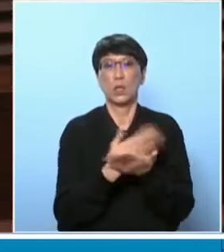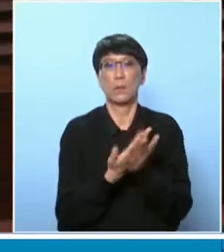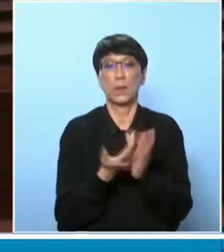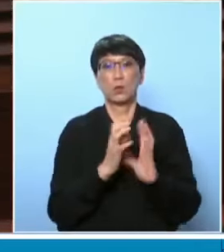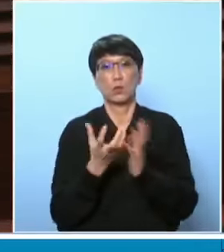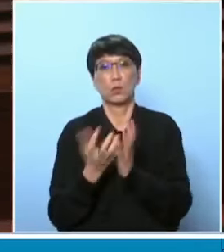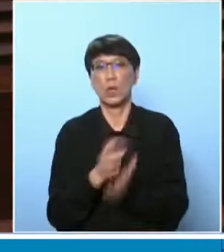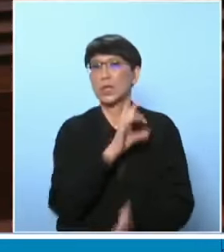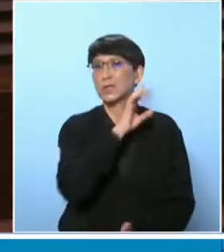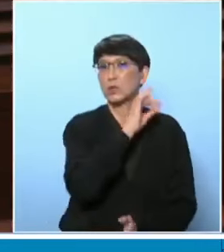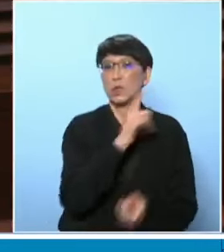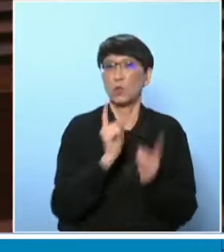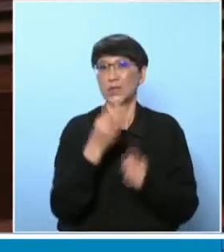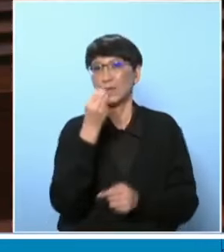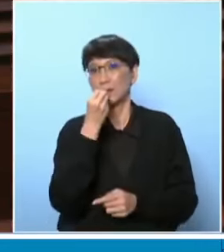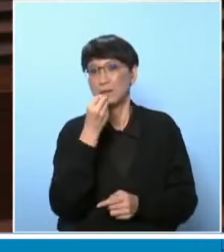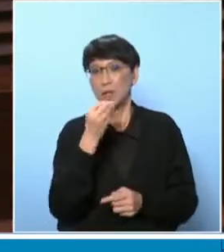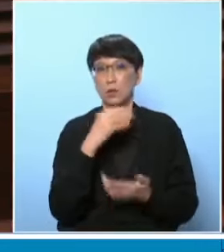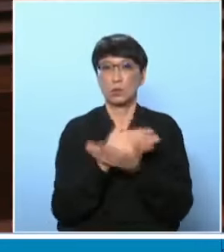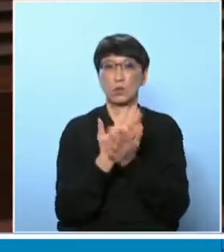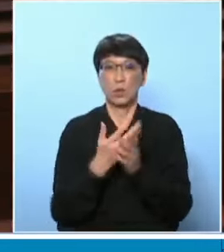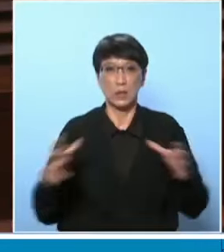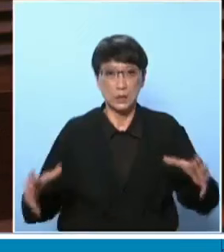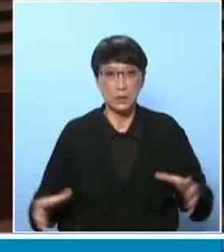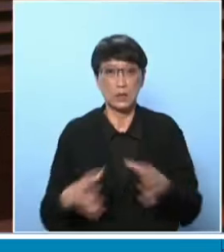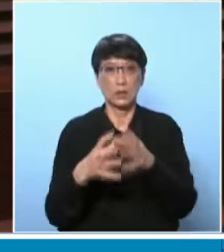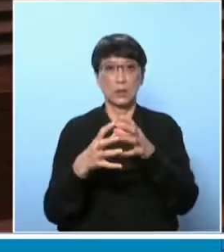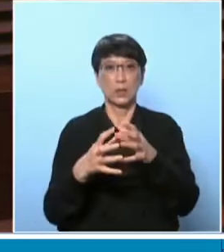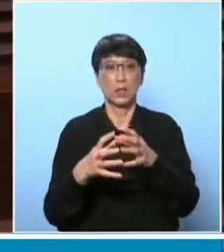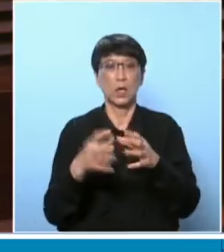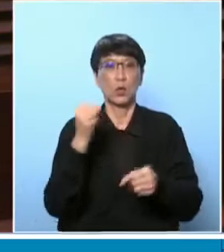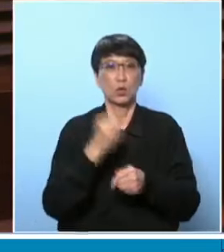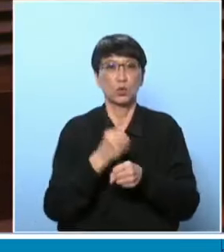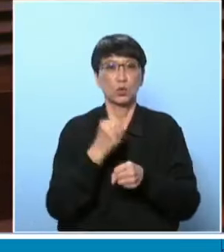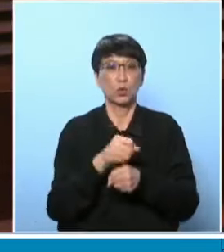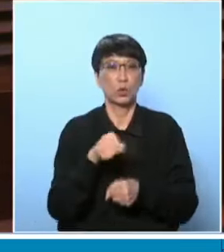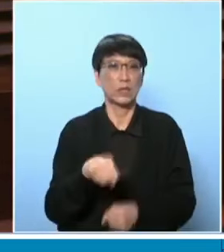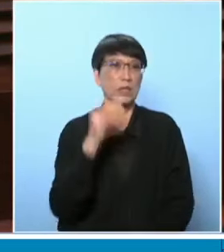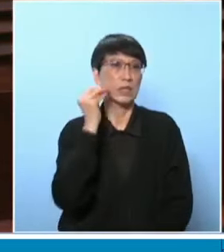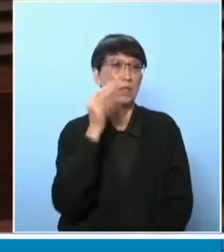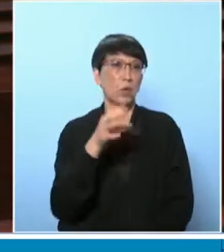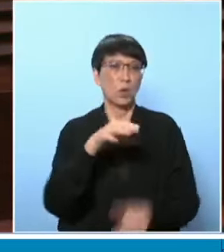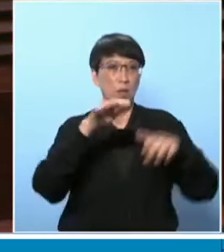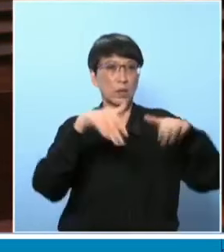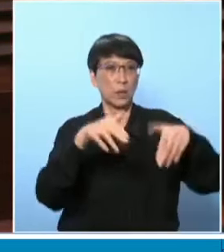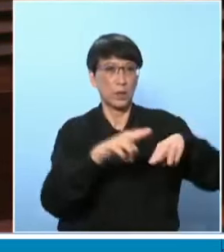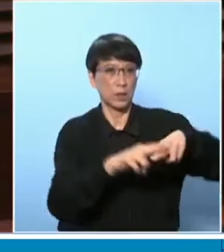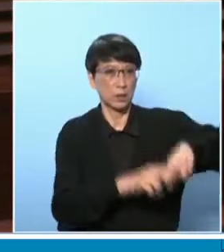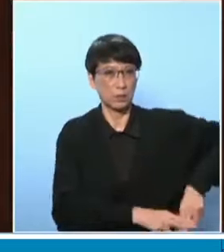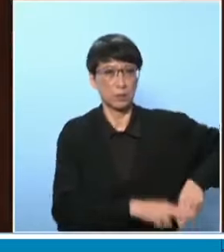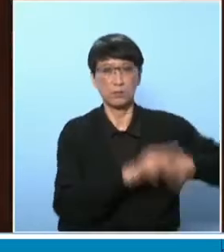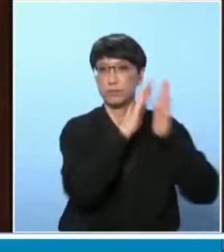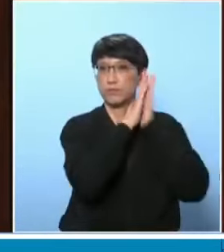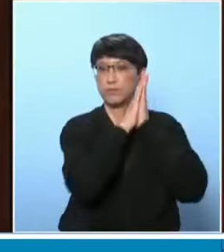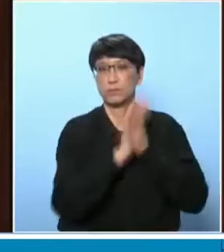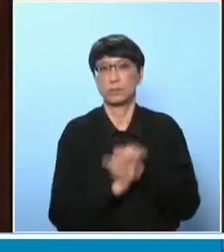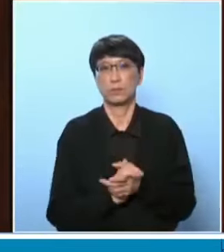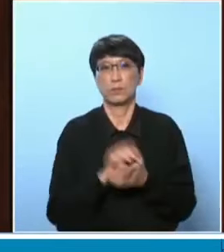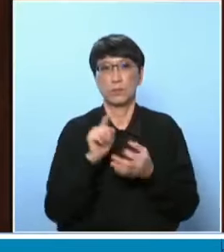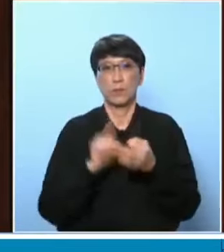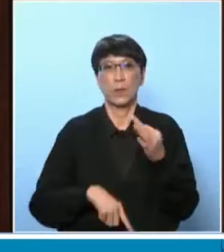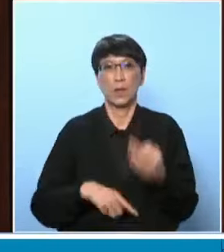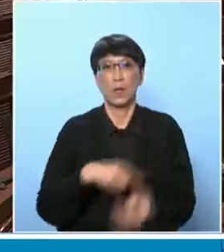行業，酒店業也好，其他飲食業也好，能夠一起去做多一些優惠去吸引過夜旅客。多謝主席。 吳秋北議